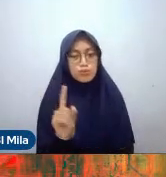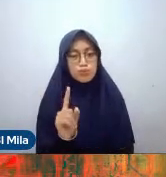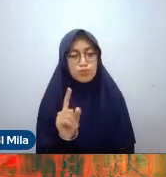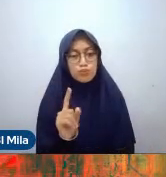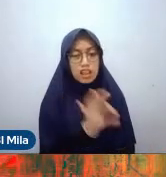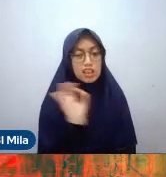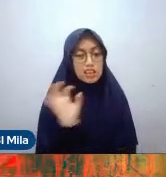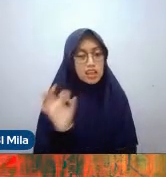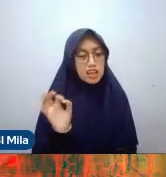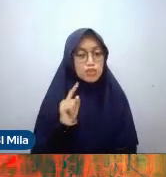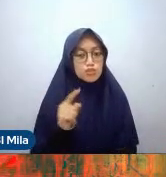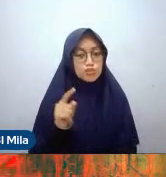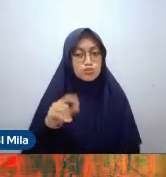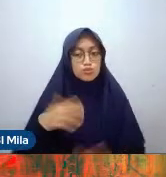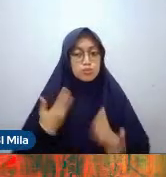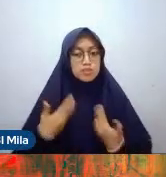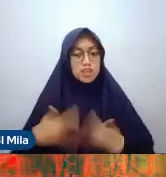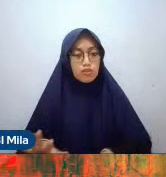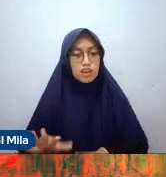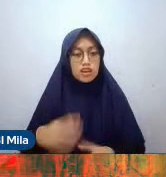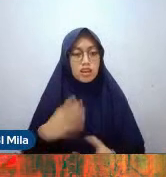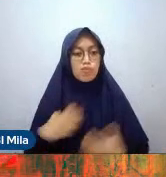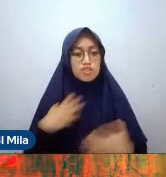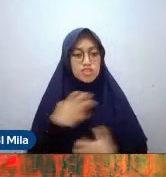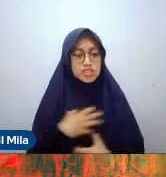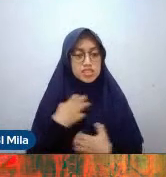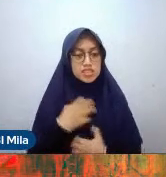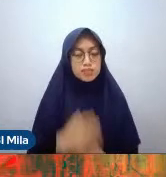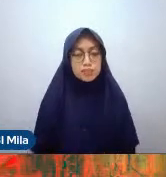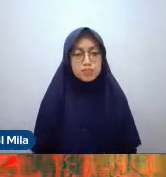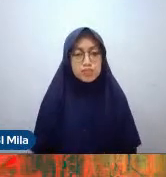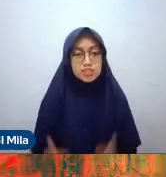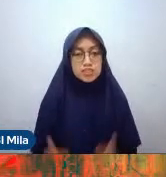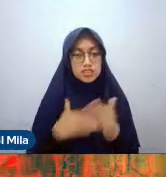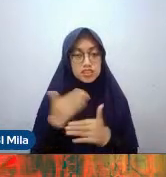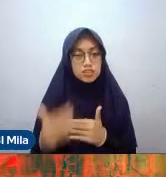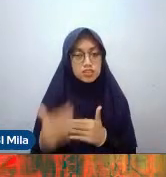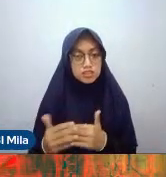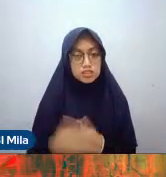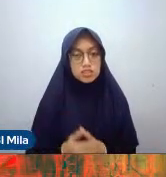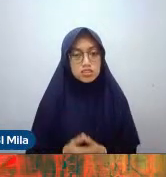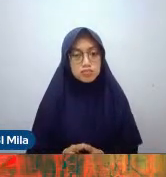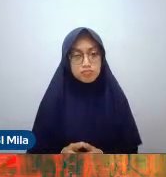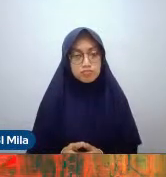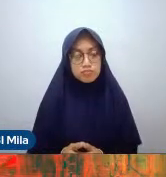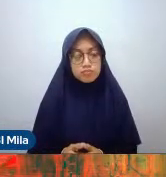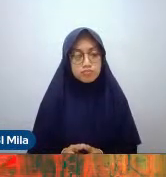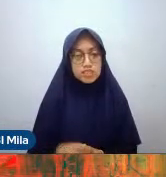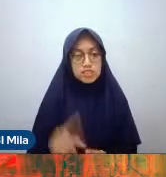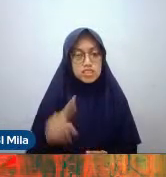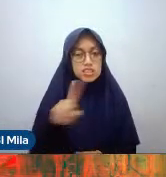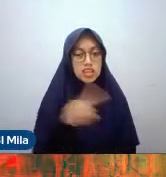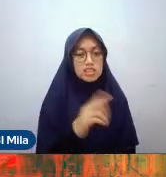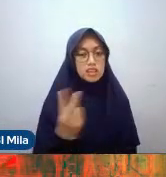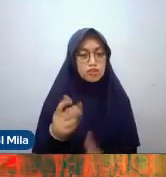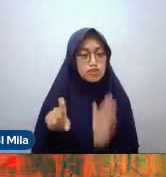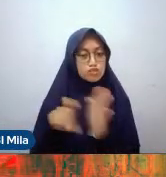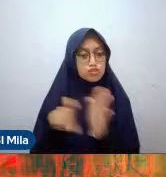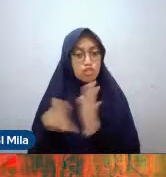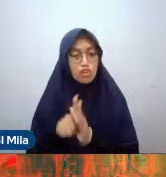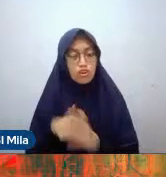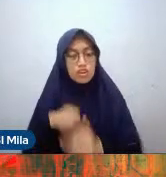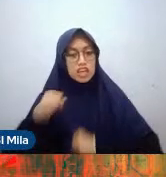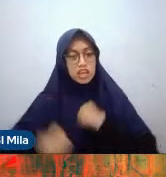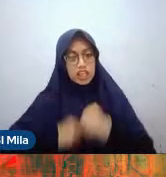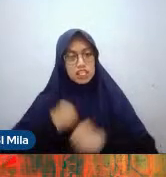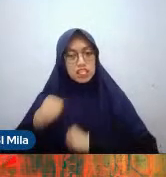seperti itu. Oke, selanjutnya. Jadi ini adalah salah satu contoh kegiatan ya,